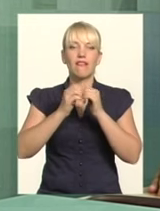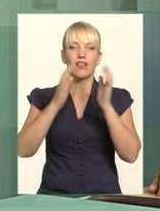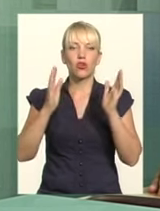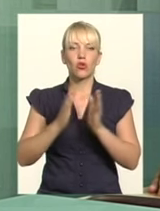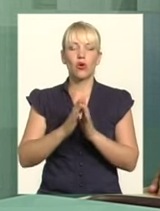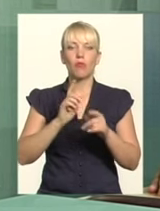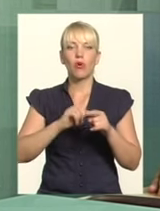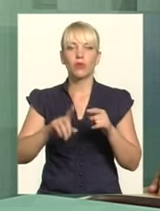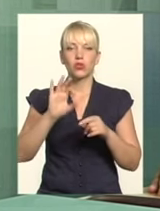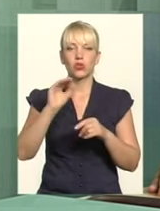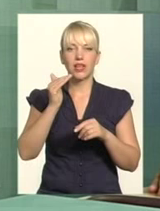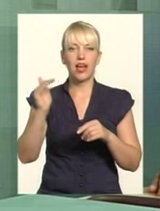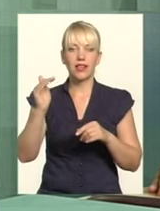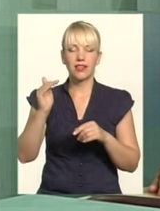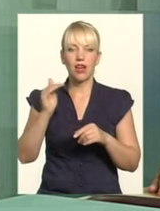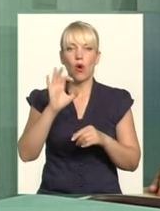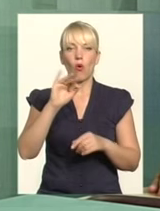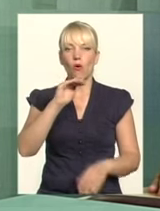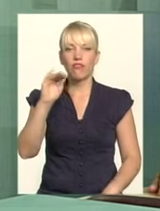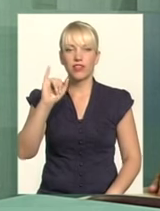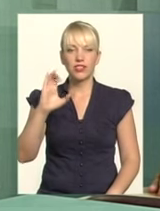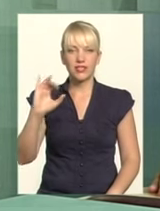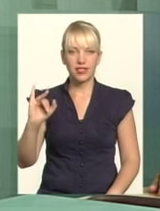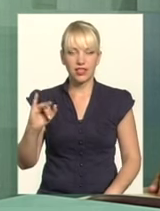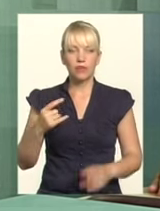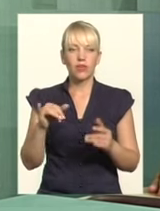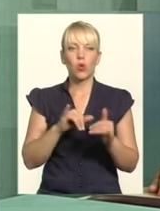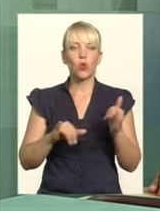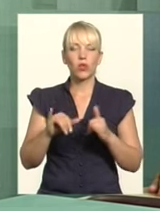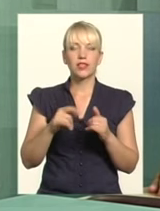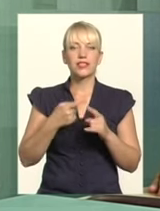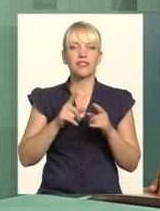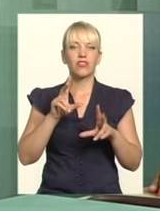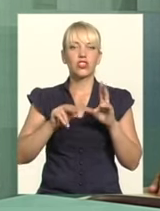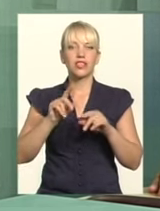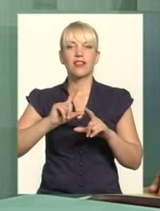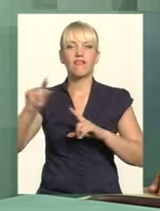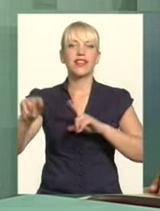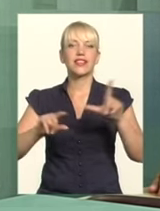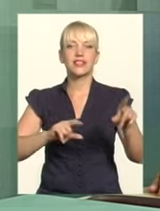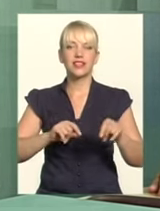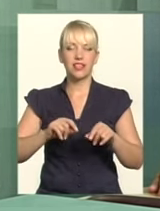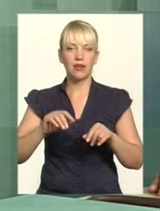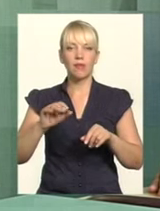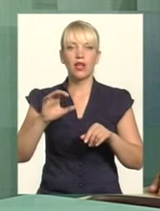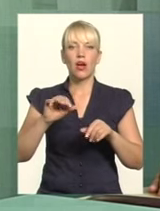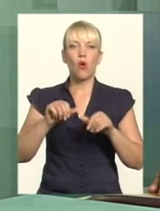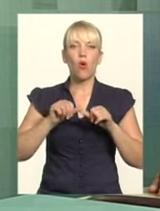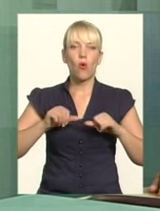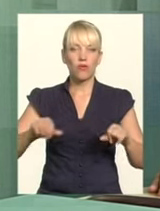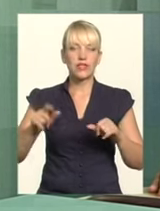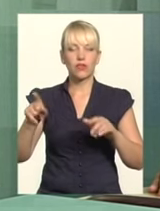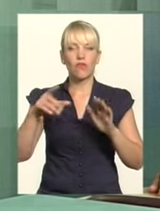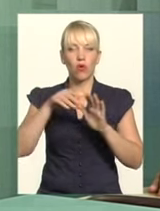офісів. Мобільний соціальний офіс – це куди входять в'їзні, вірніше, офіс, другими словами можна сказати, куди входять і